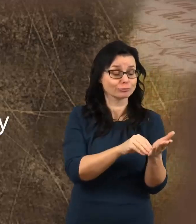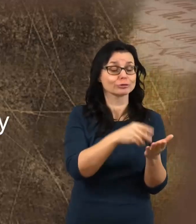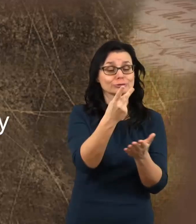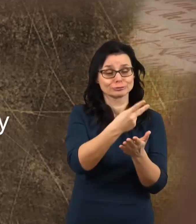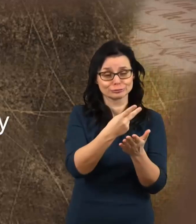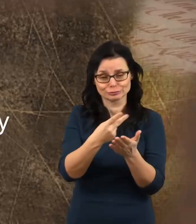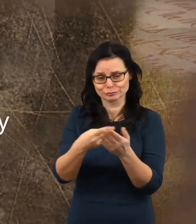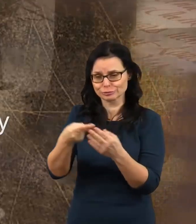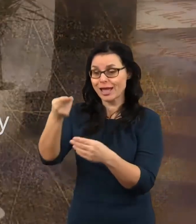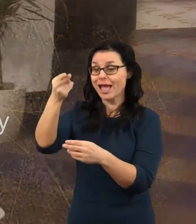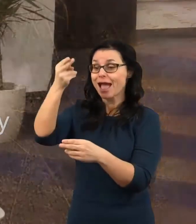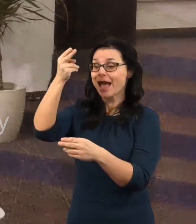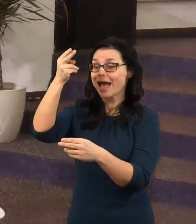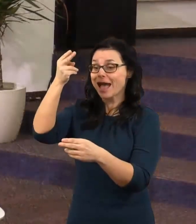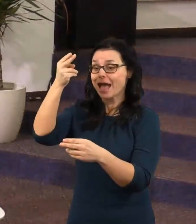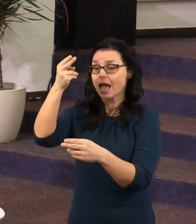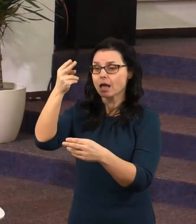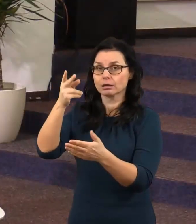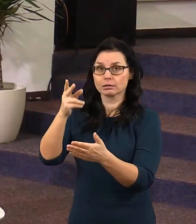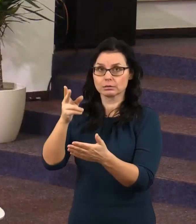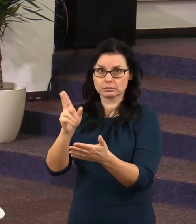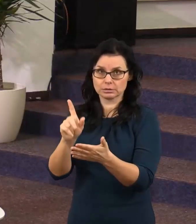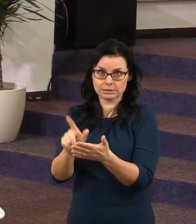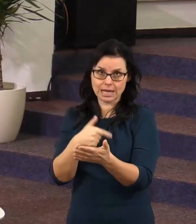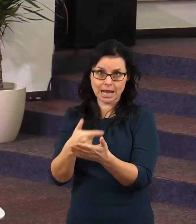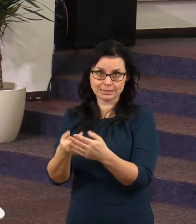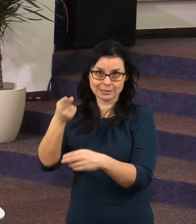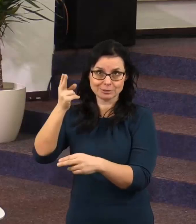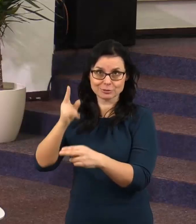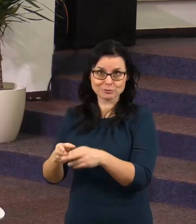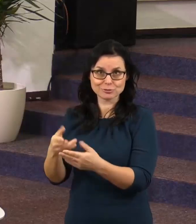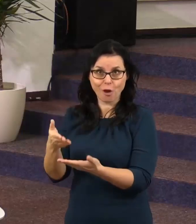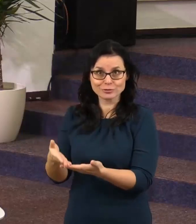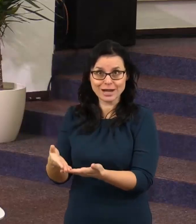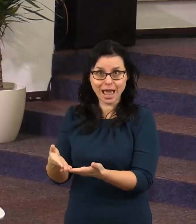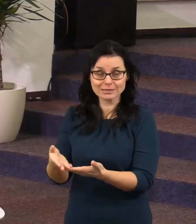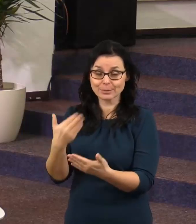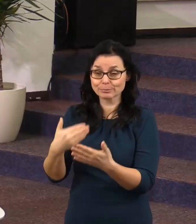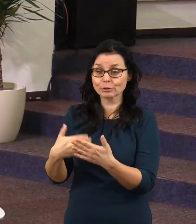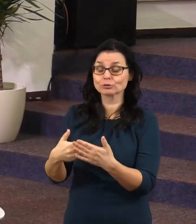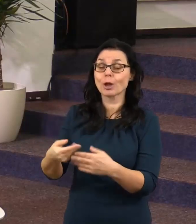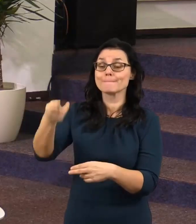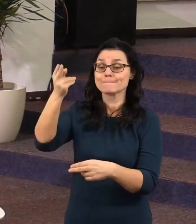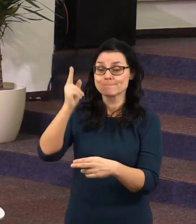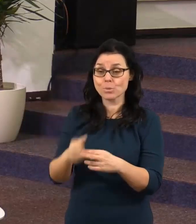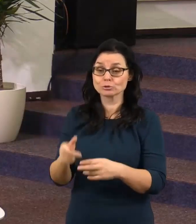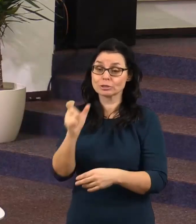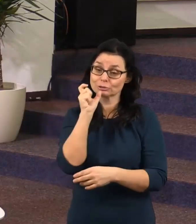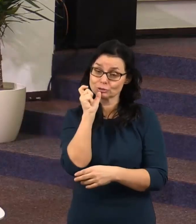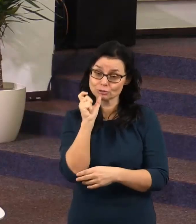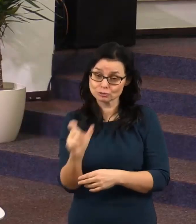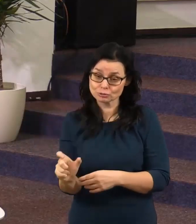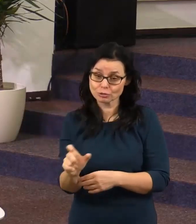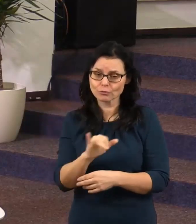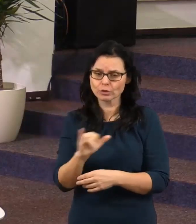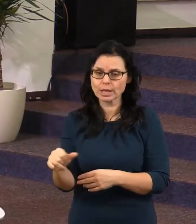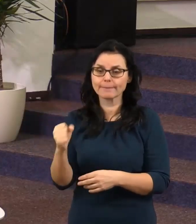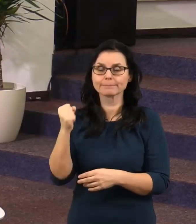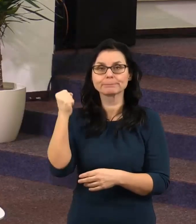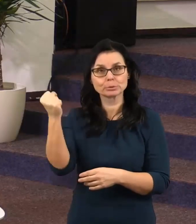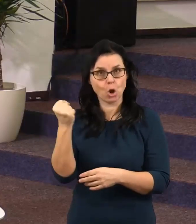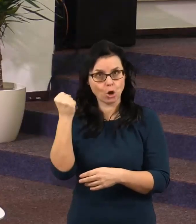konci a zjistíte, že to není moc pěkný konec, protože poslední slovo starého zákona je prokletí.